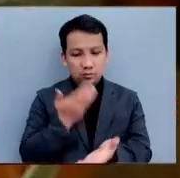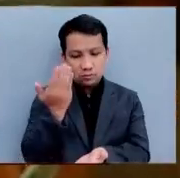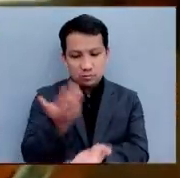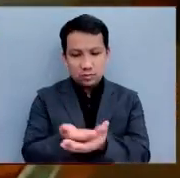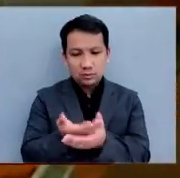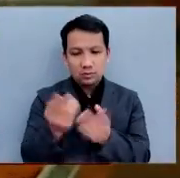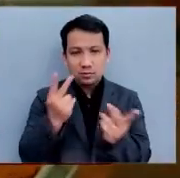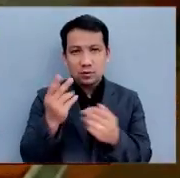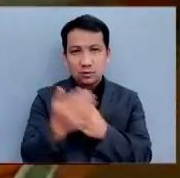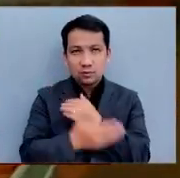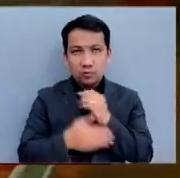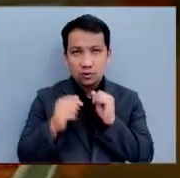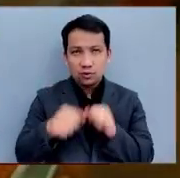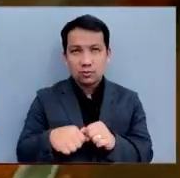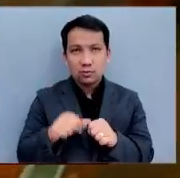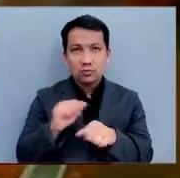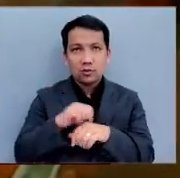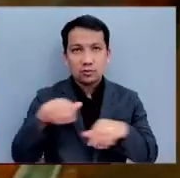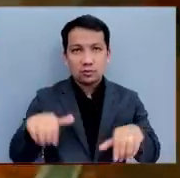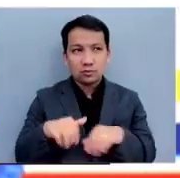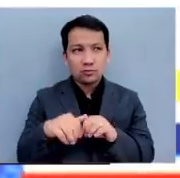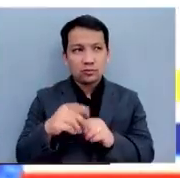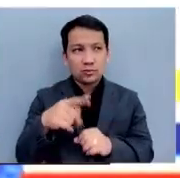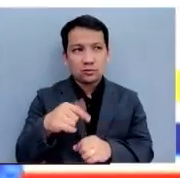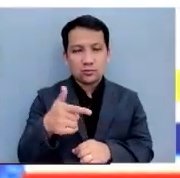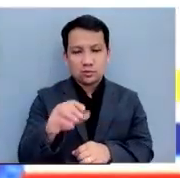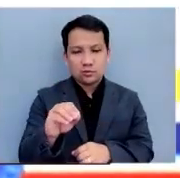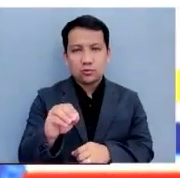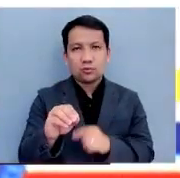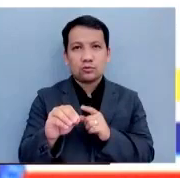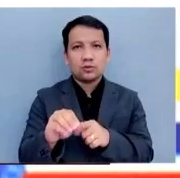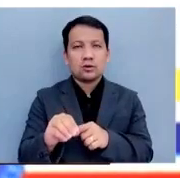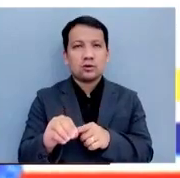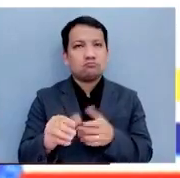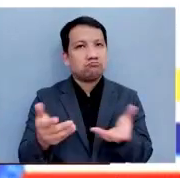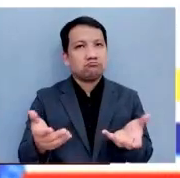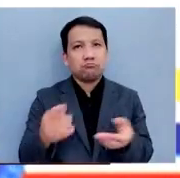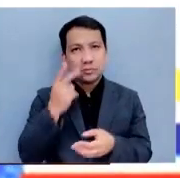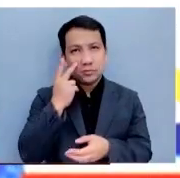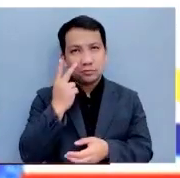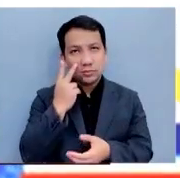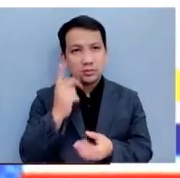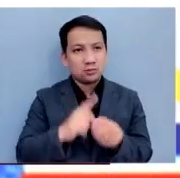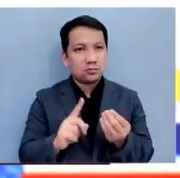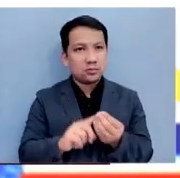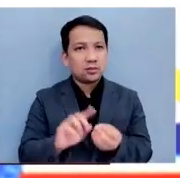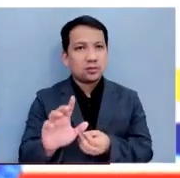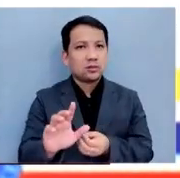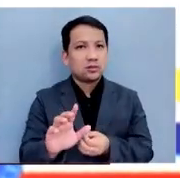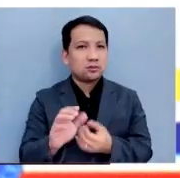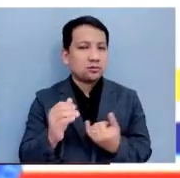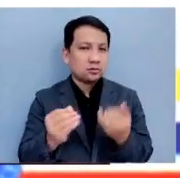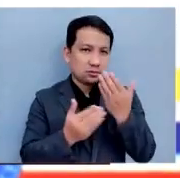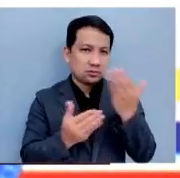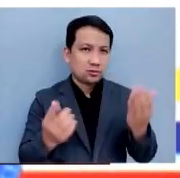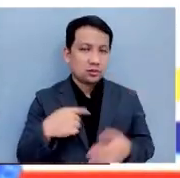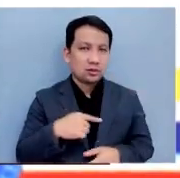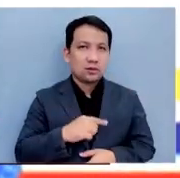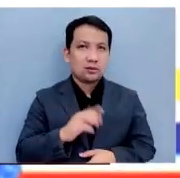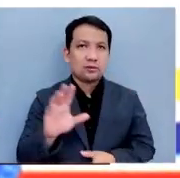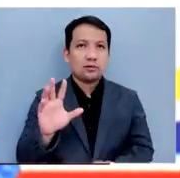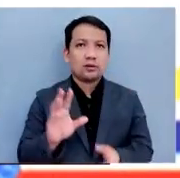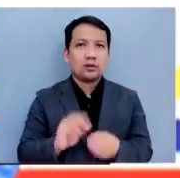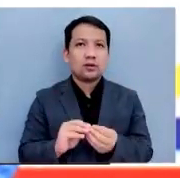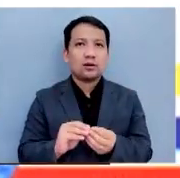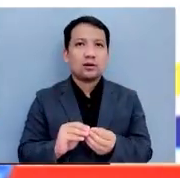dayuhan na magtatrabaho sa mga Pogo. Well, that is alarming. Ano? So in line with that, talagang yung